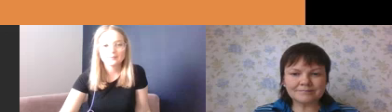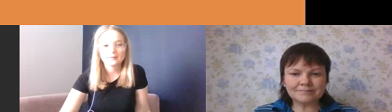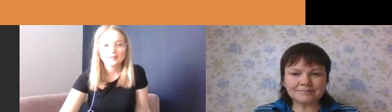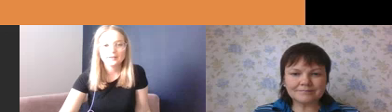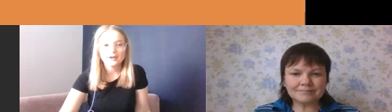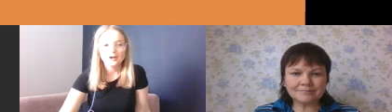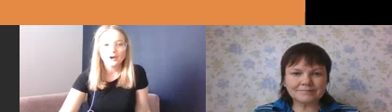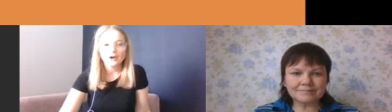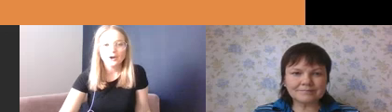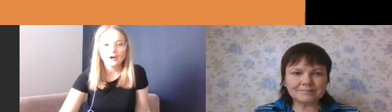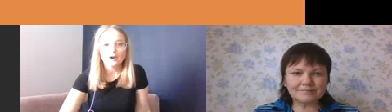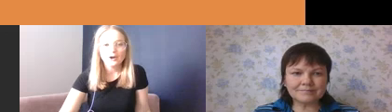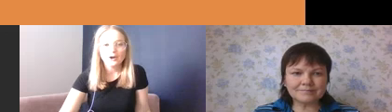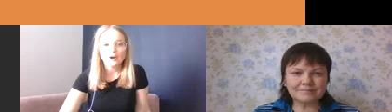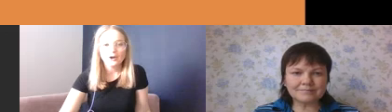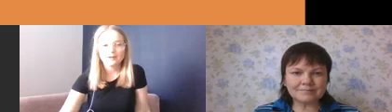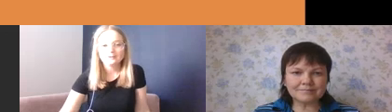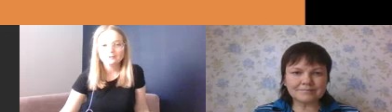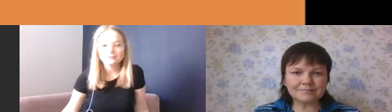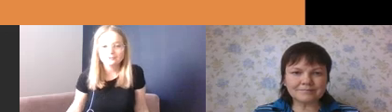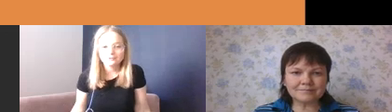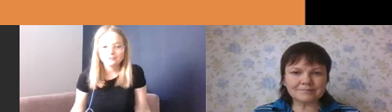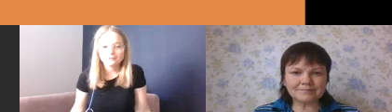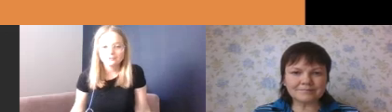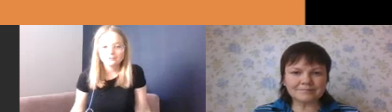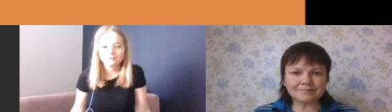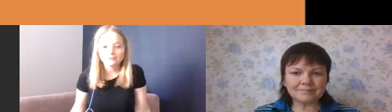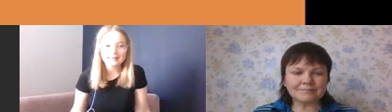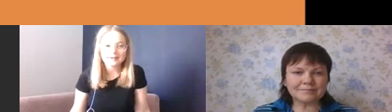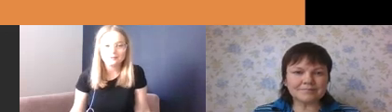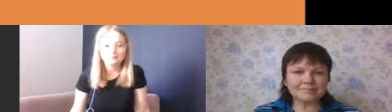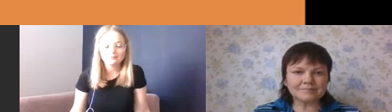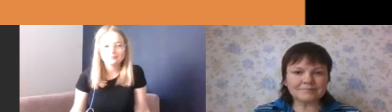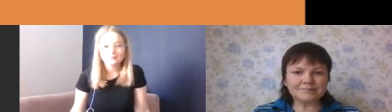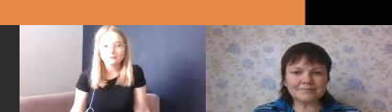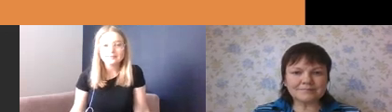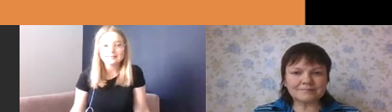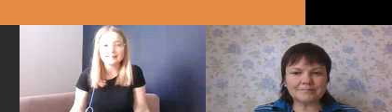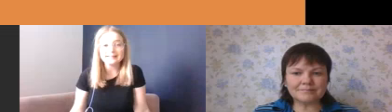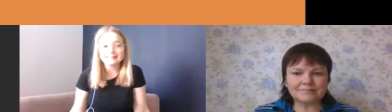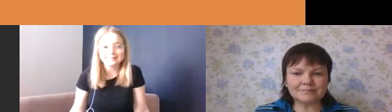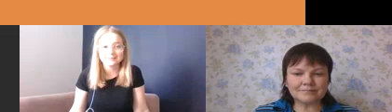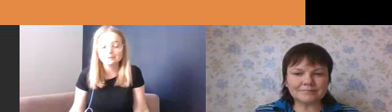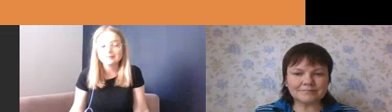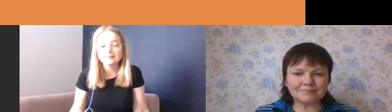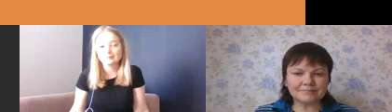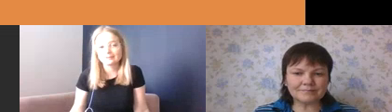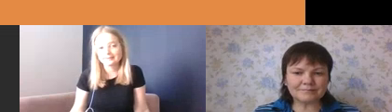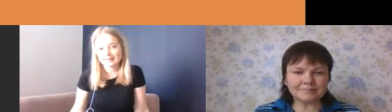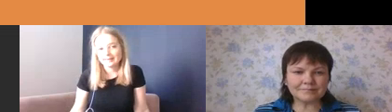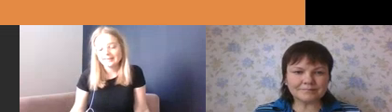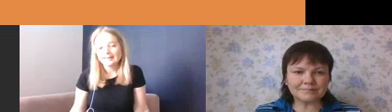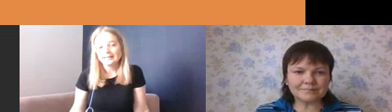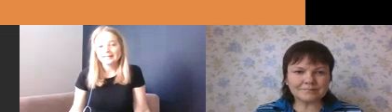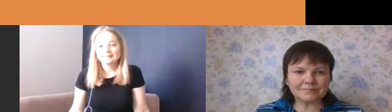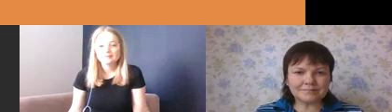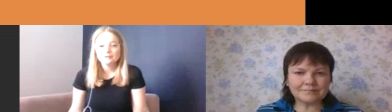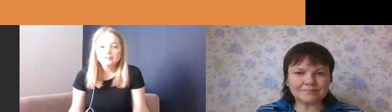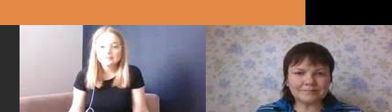Ja. Aga nüüd tuleb selline huvide ring siis või huvide